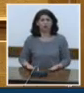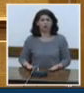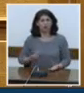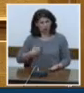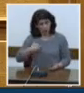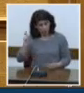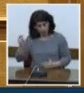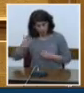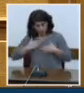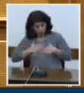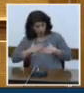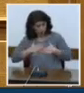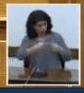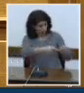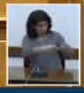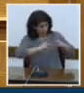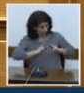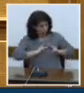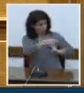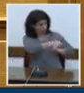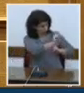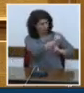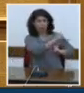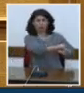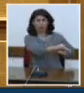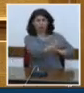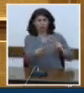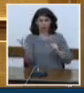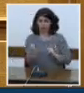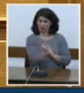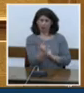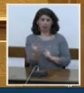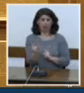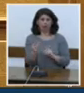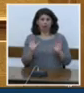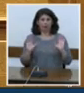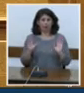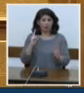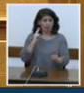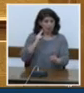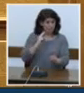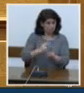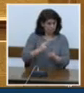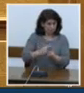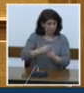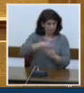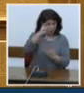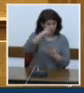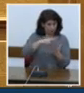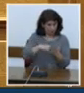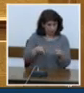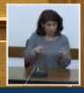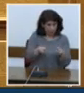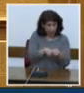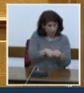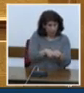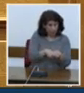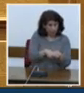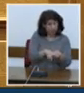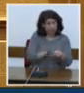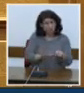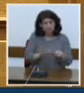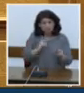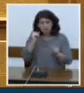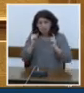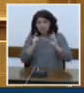επίμονα. Αν όμως τελικά είστε με την επίσημη εφημερίδα σας, τότε πώς εξηγείτε